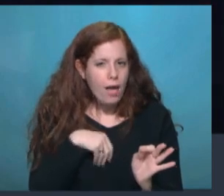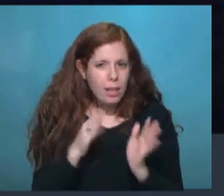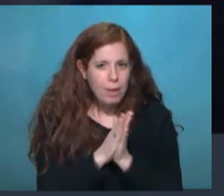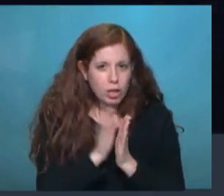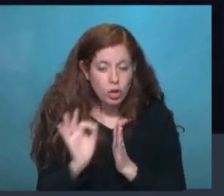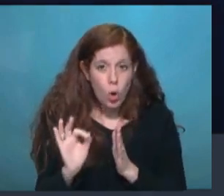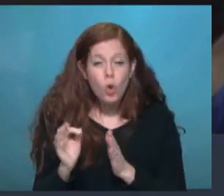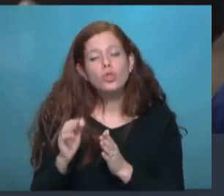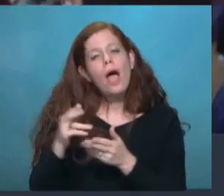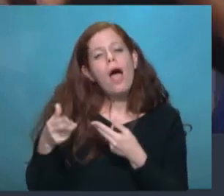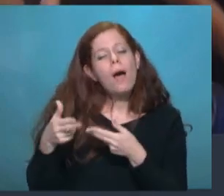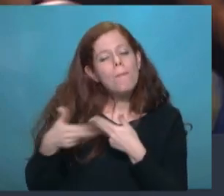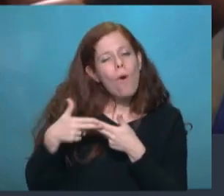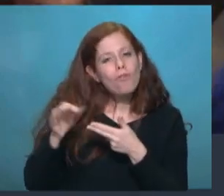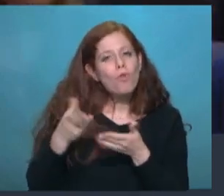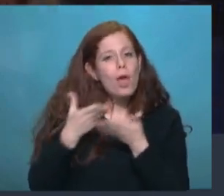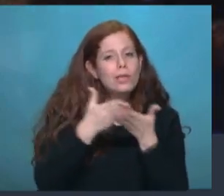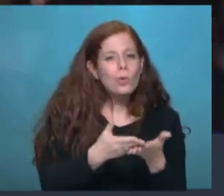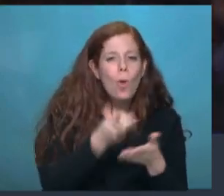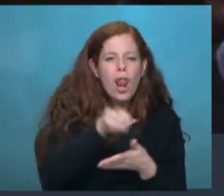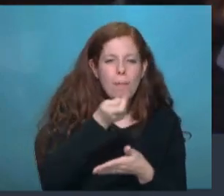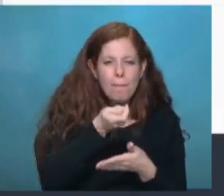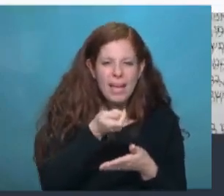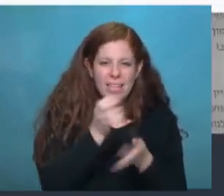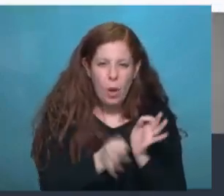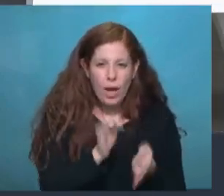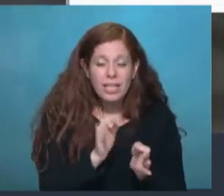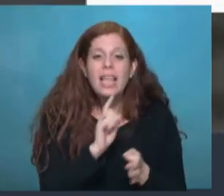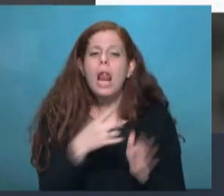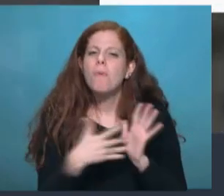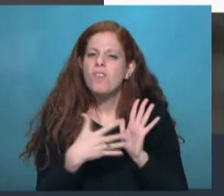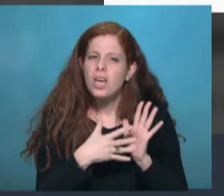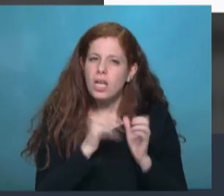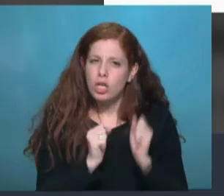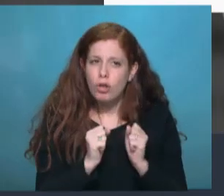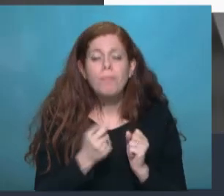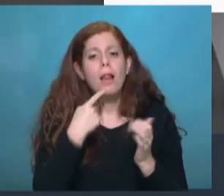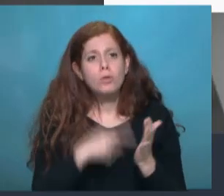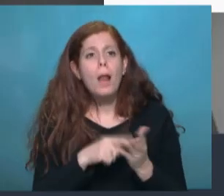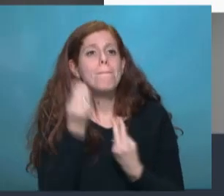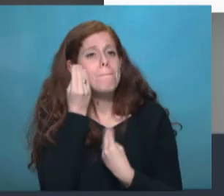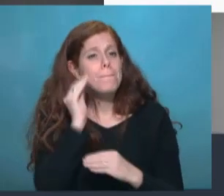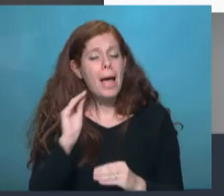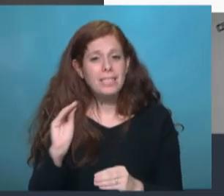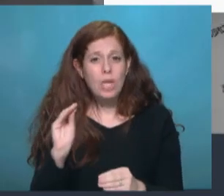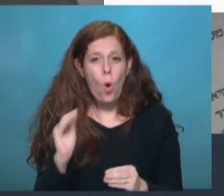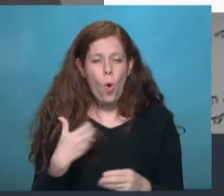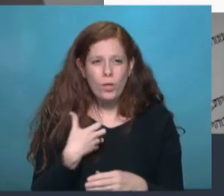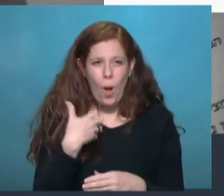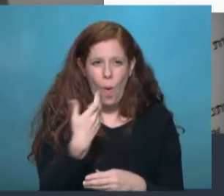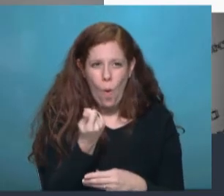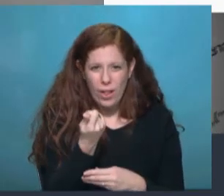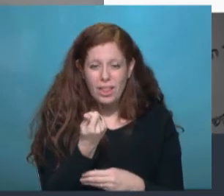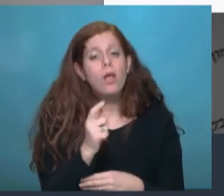הוצאותיו המשפטיות, אלא גם מבקרת אותו בחריפות. לדוגמה, מהצהרות הון שמגיש המבקש עולה שהוא אדם